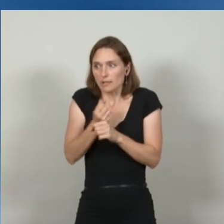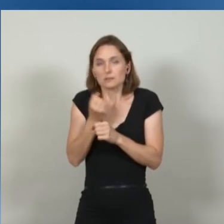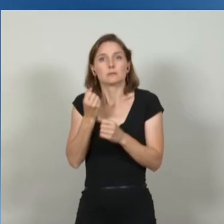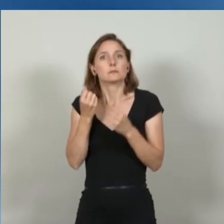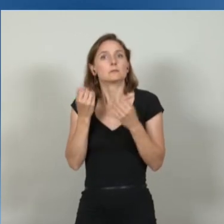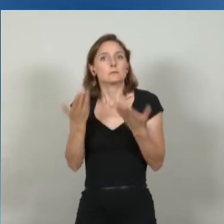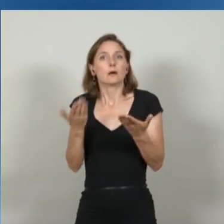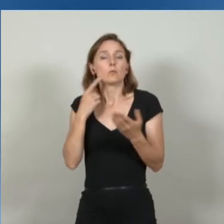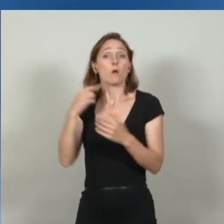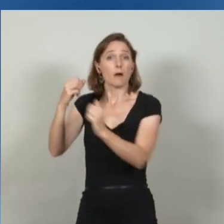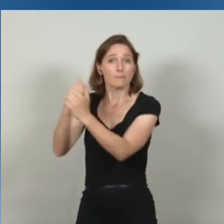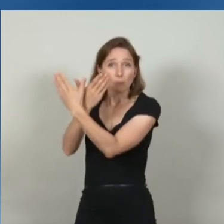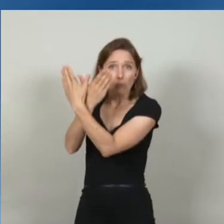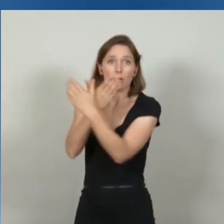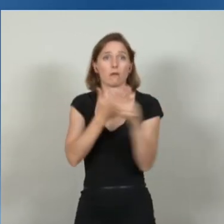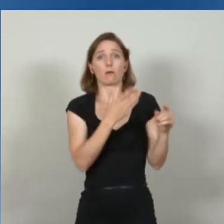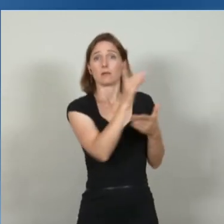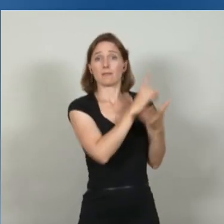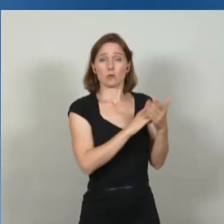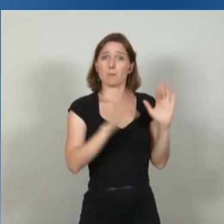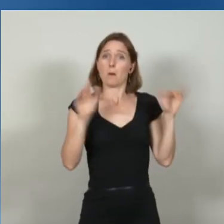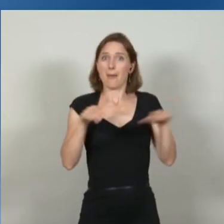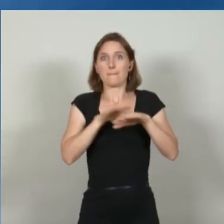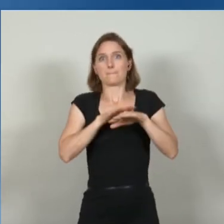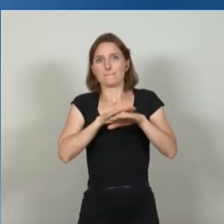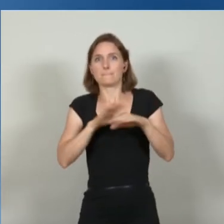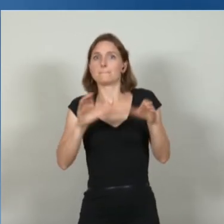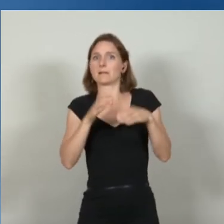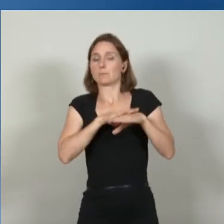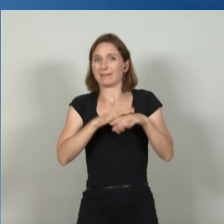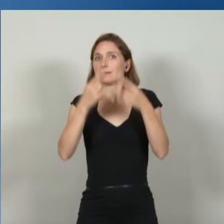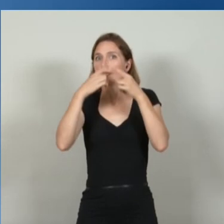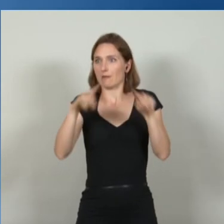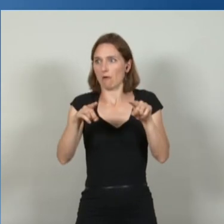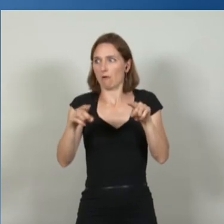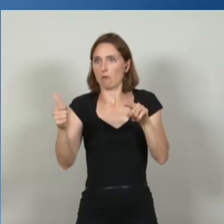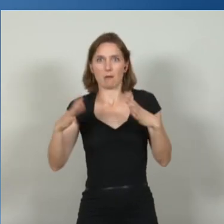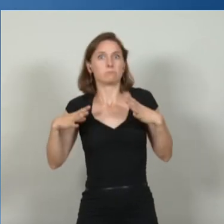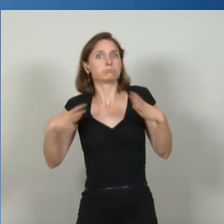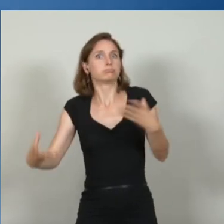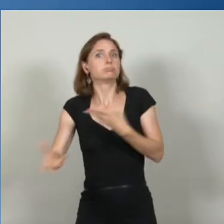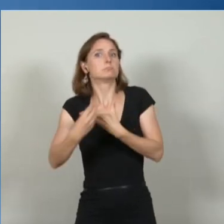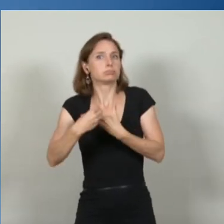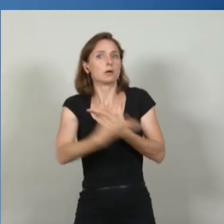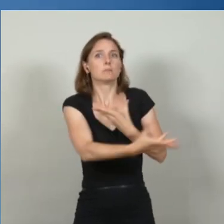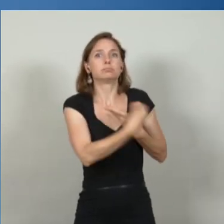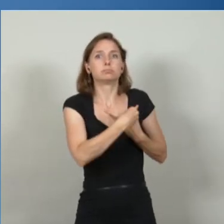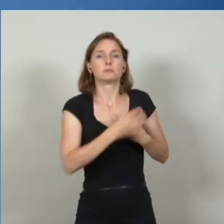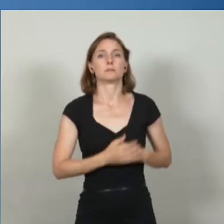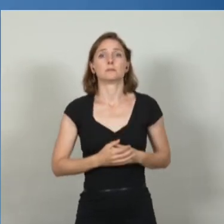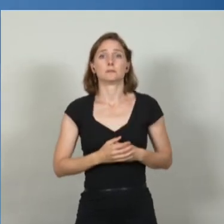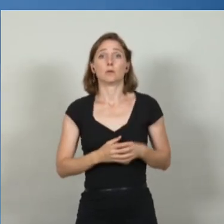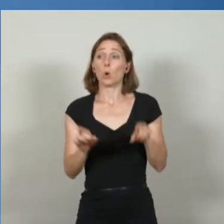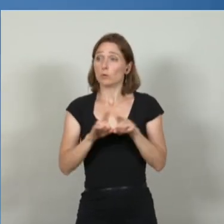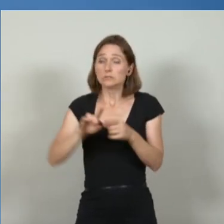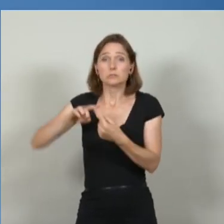couleurs politiques variées donc ce sont engagés dans cette démarche autour de autour du gypse de même que le comité des